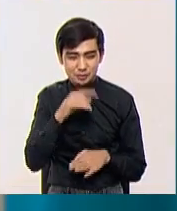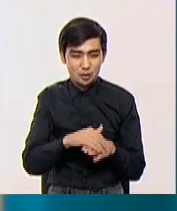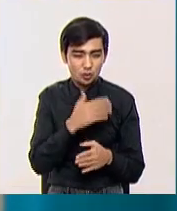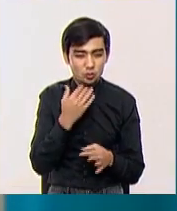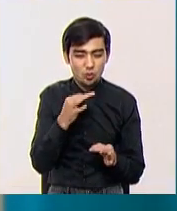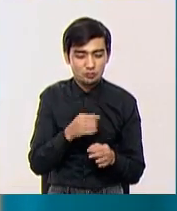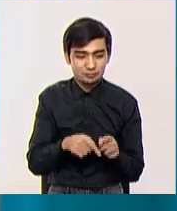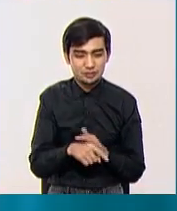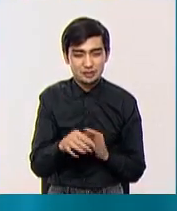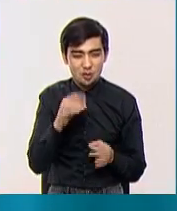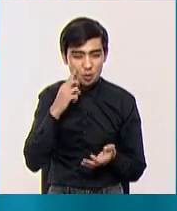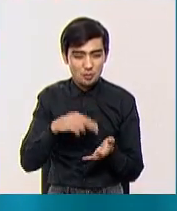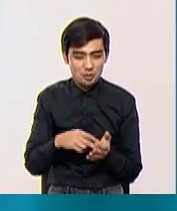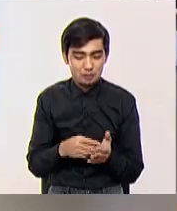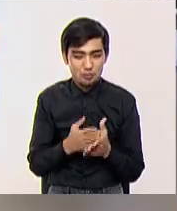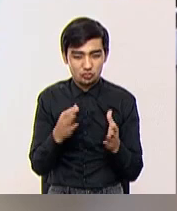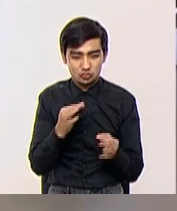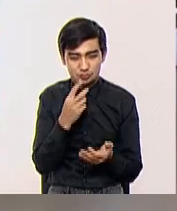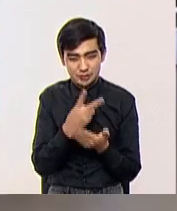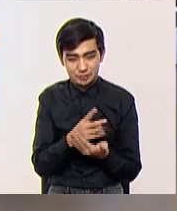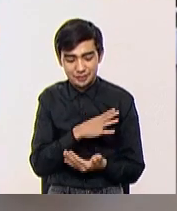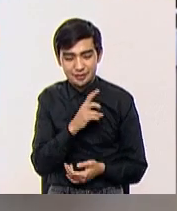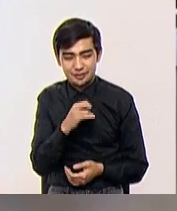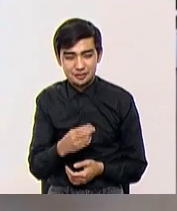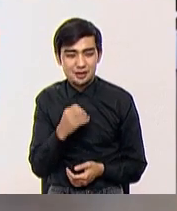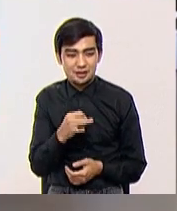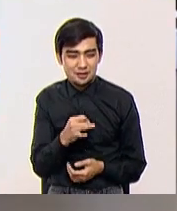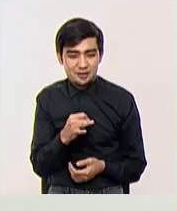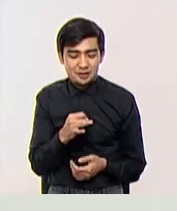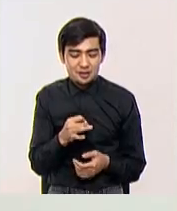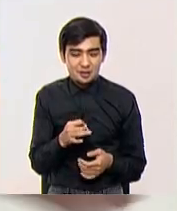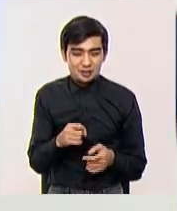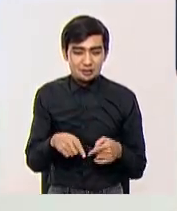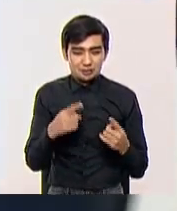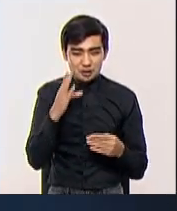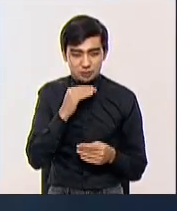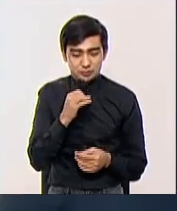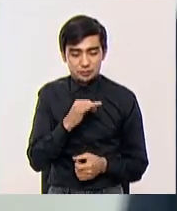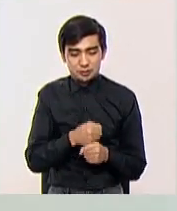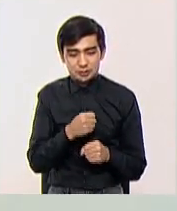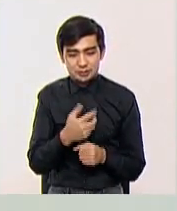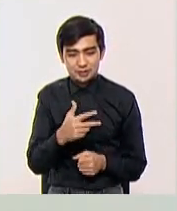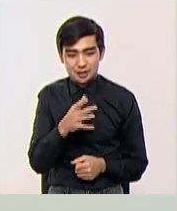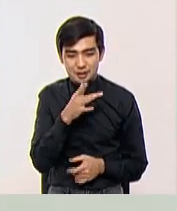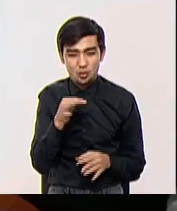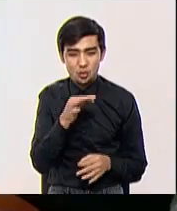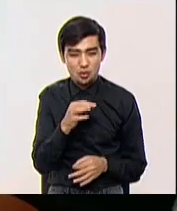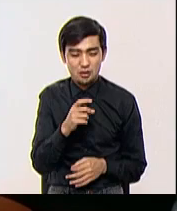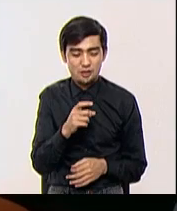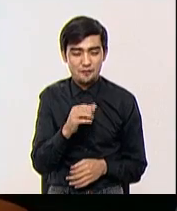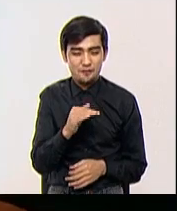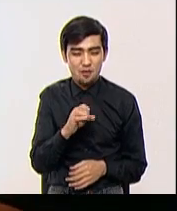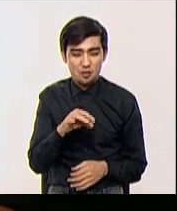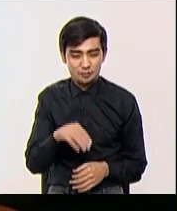ішінде үздік жоба деп танылды. Қоғам мен мемлекеттің орнықты даму мүддесіндегі әріптестігінің 30 жыл атты форумда өзге